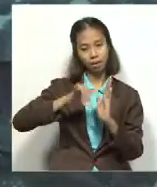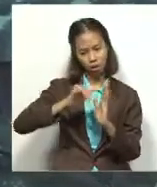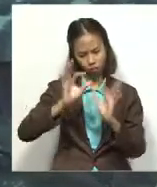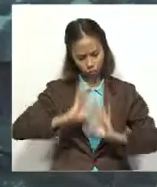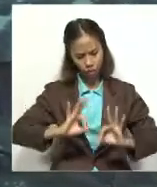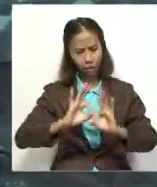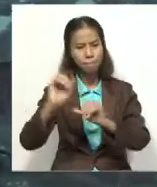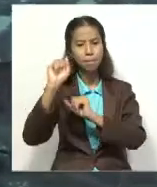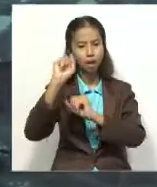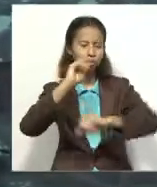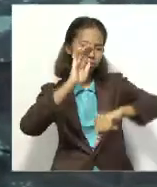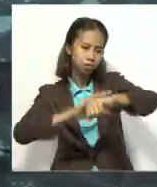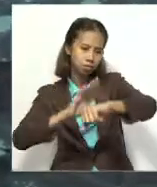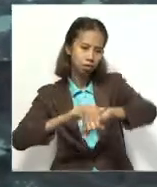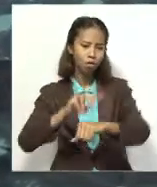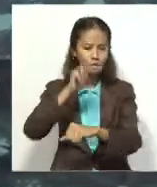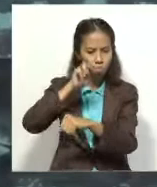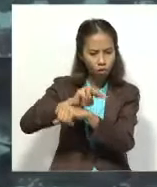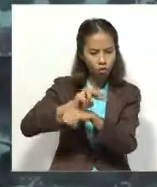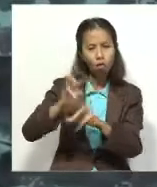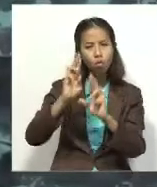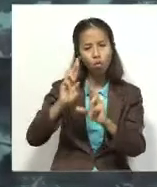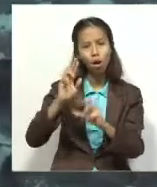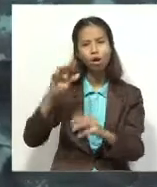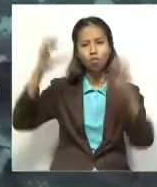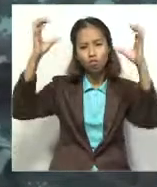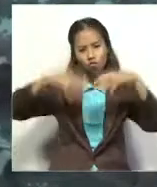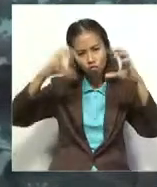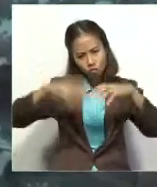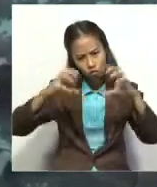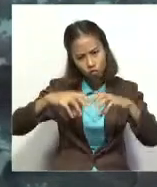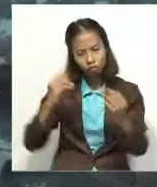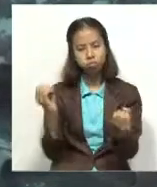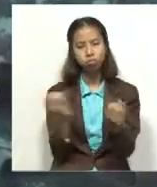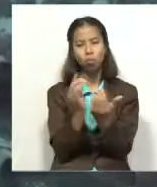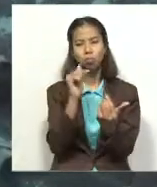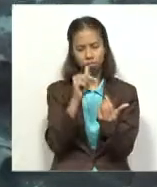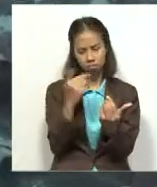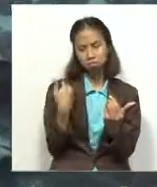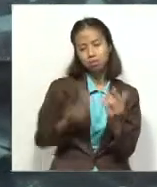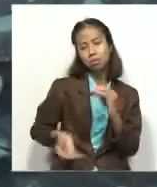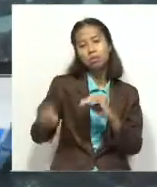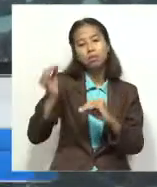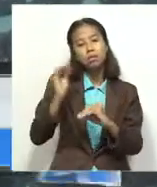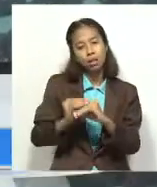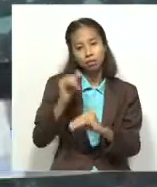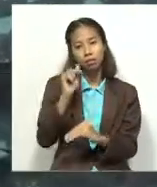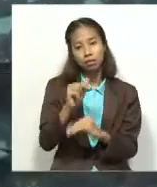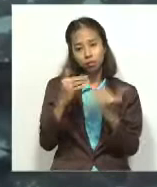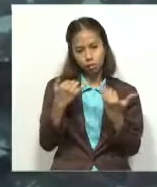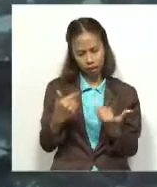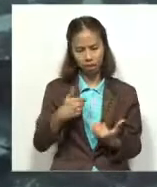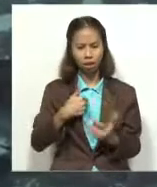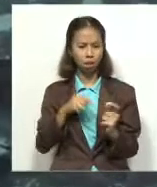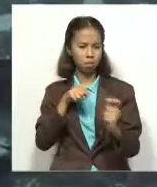ระวังนะครับมวลพายุนะฮะที่อาจจะนำน้ำหรือฝนเข้ามาเพิ่มเติมอีกนะครับทุกอำเภอเราเตือนหมดน